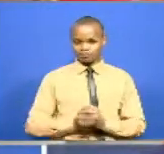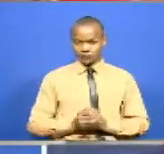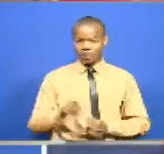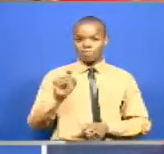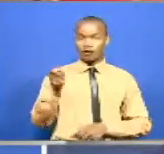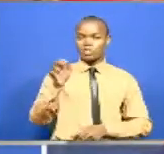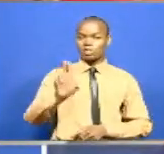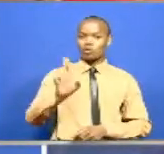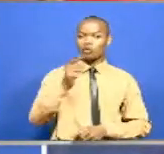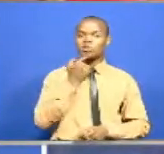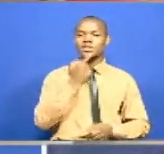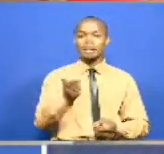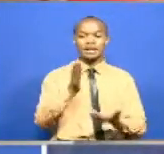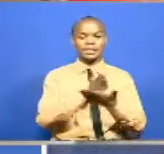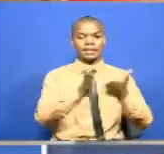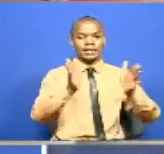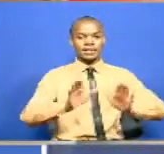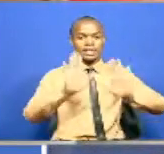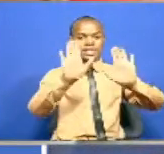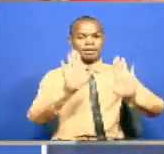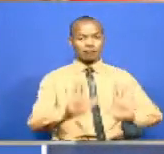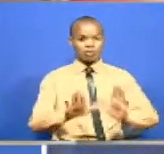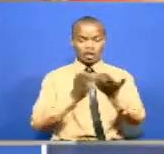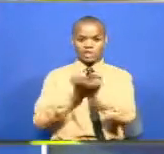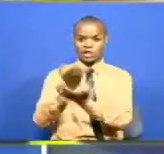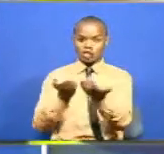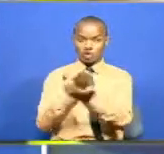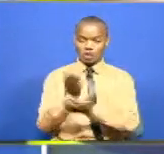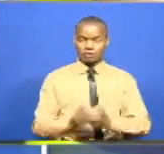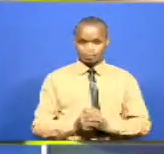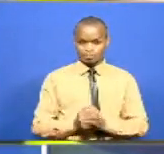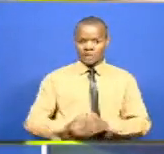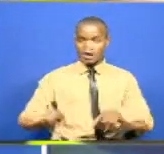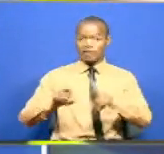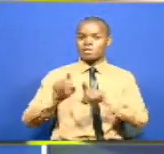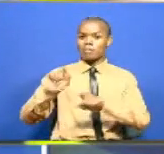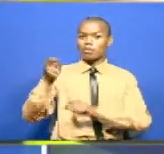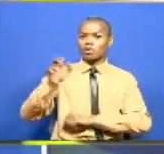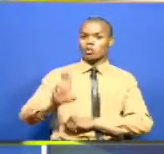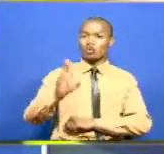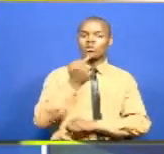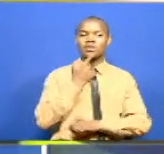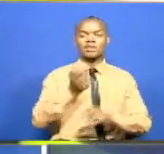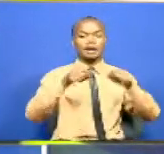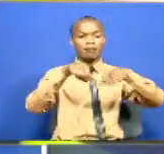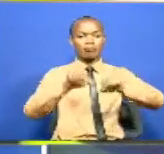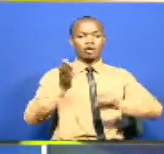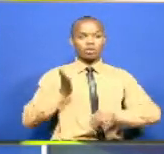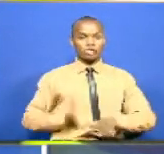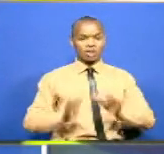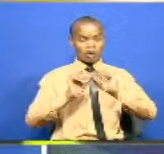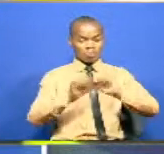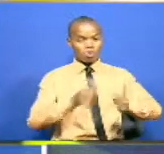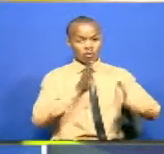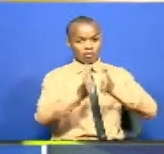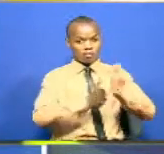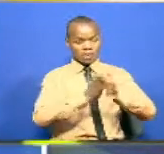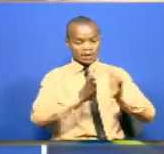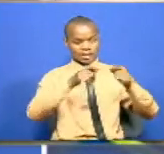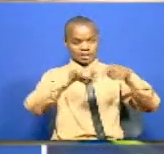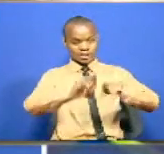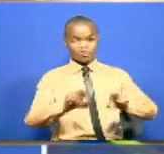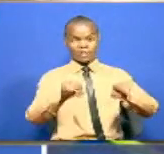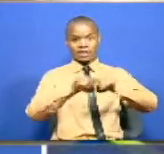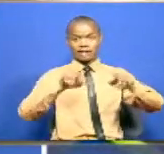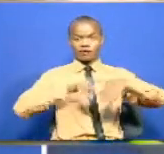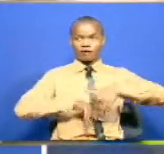ni muhimu kwa uchumi wa taifa hili. Aliwashauri waendeshaji pikipiki kutambua kanuni bora za kujimudu kimaisha na